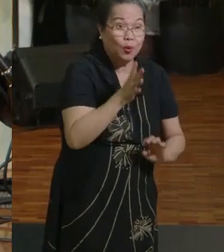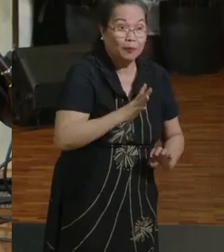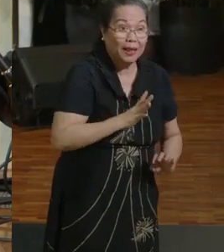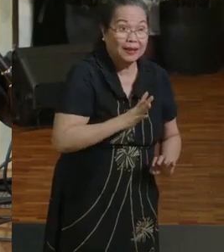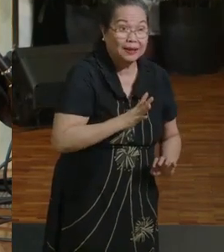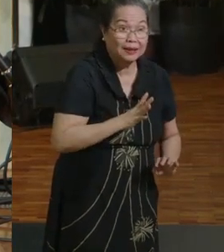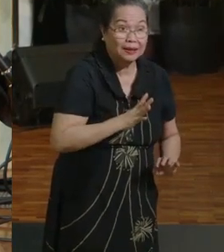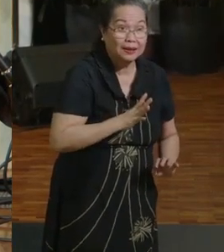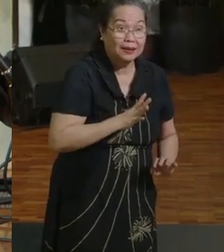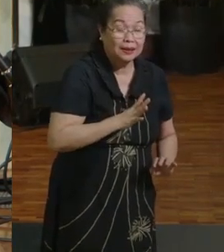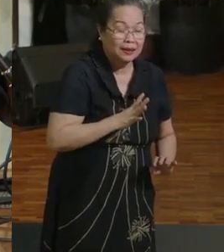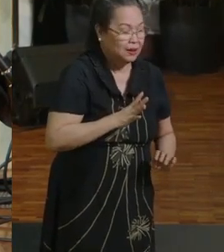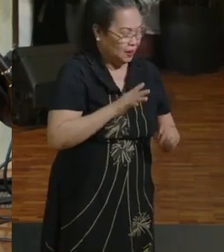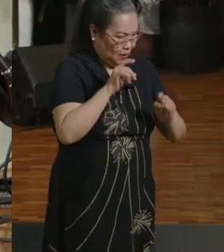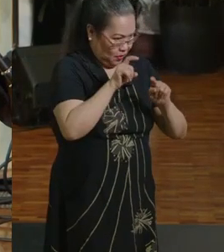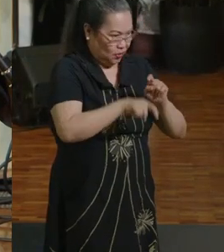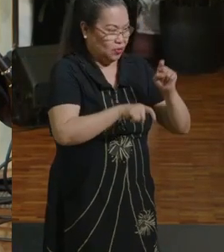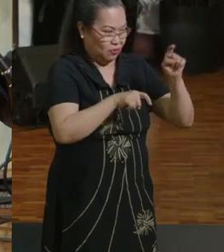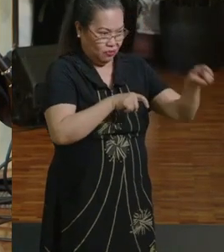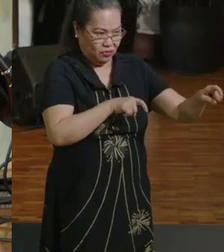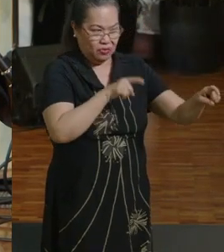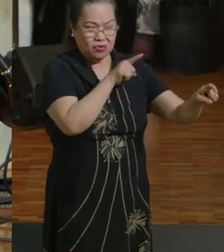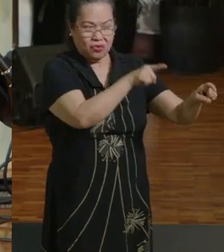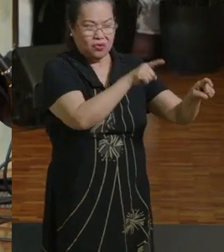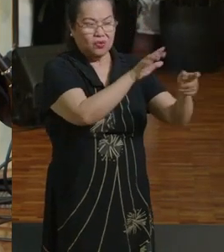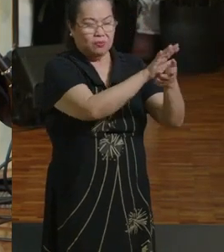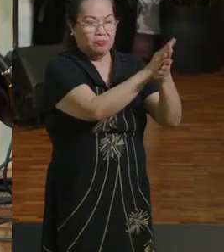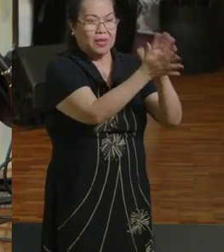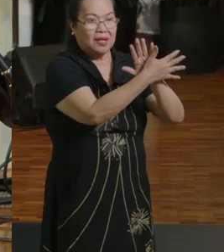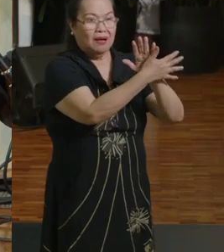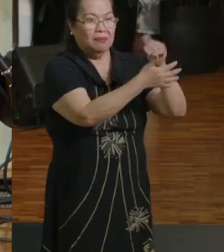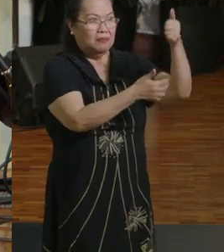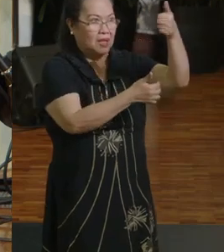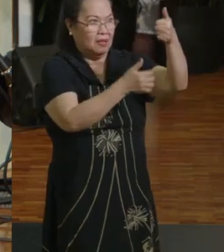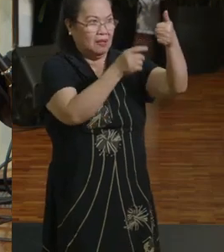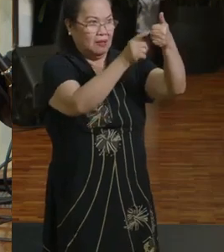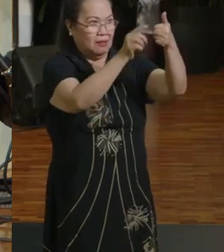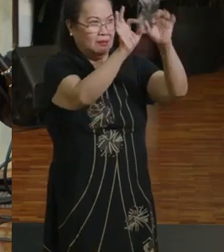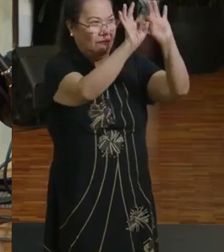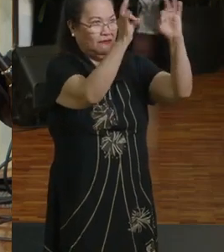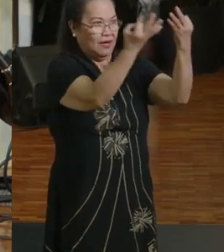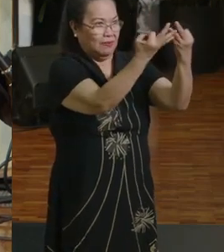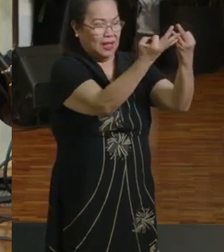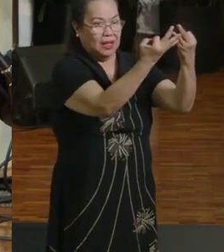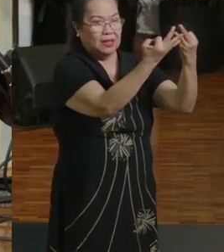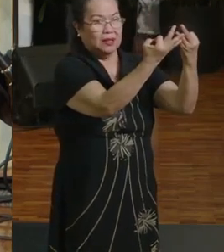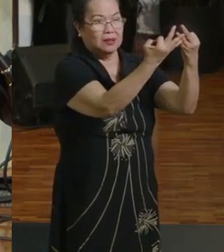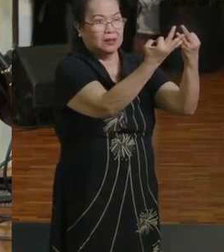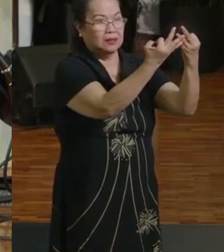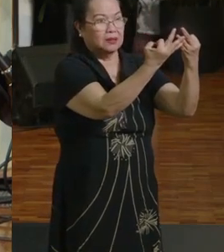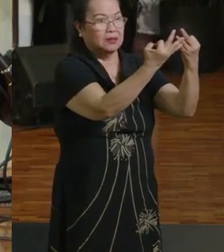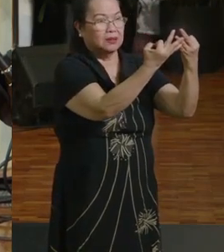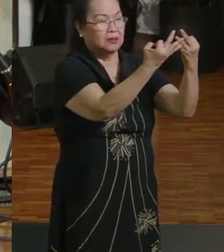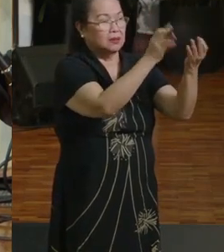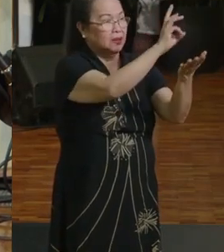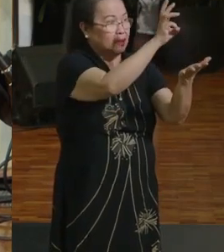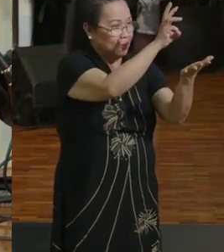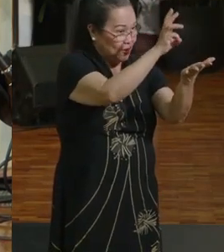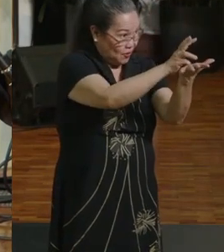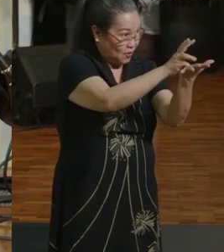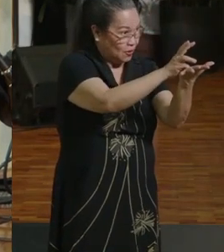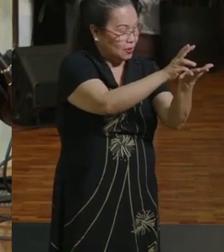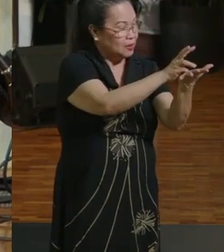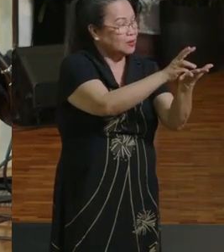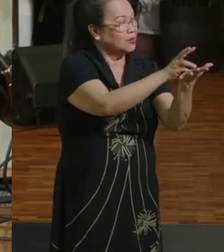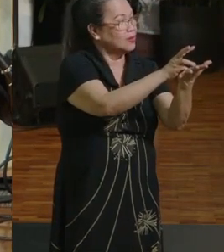babae ay ang pagiging head ng pamilya na posisyon